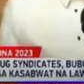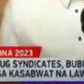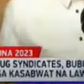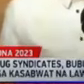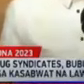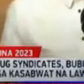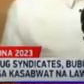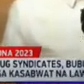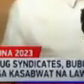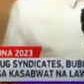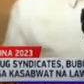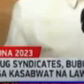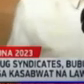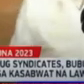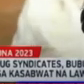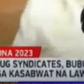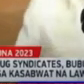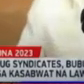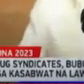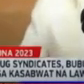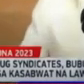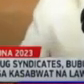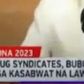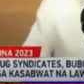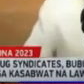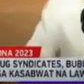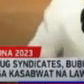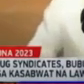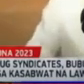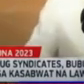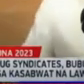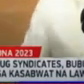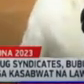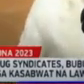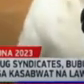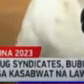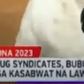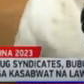exposed. I will be accepting their resignations.